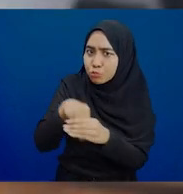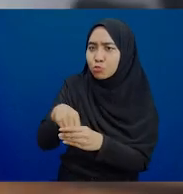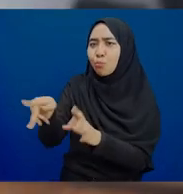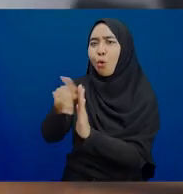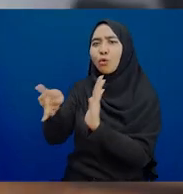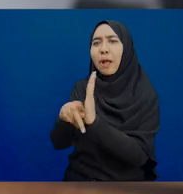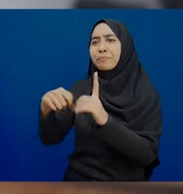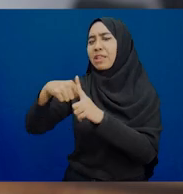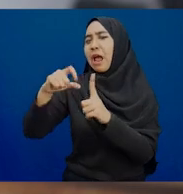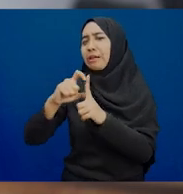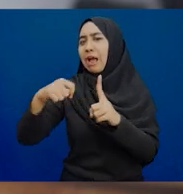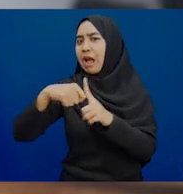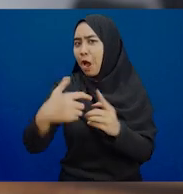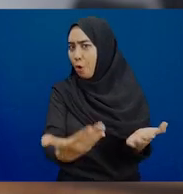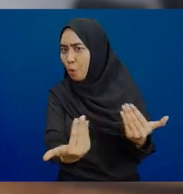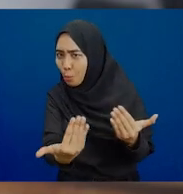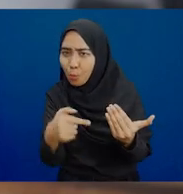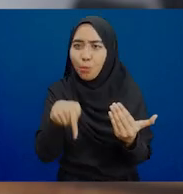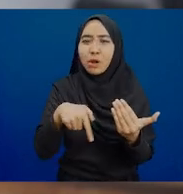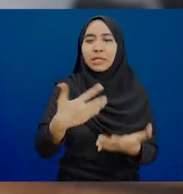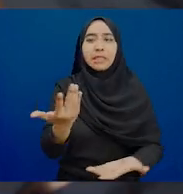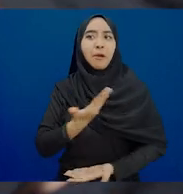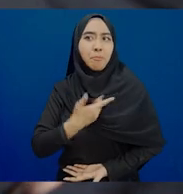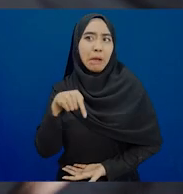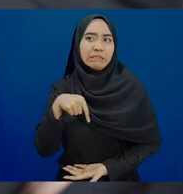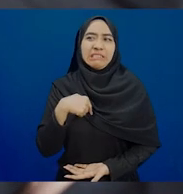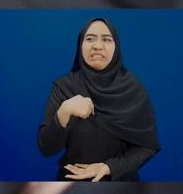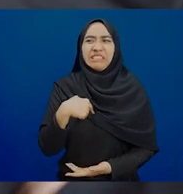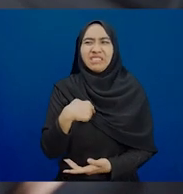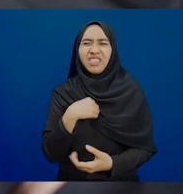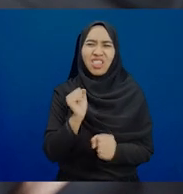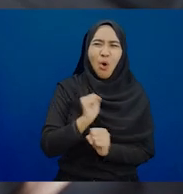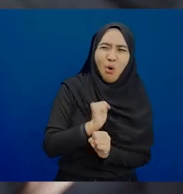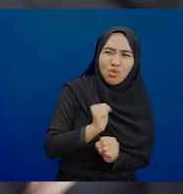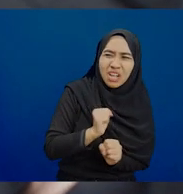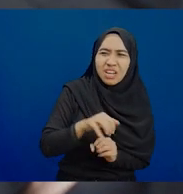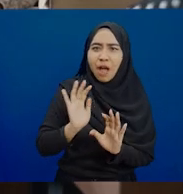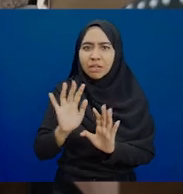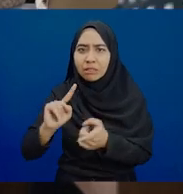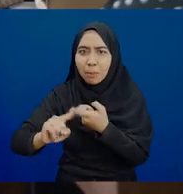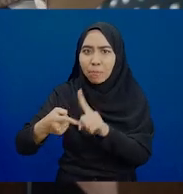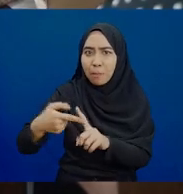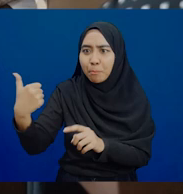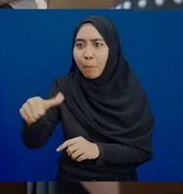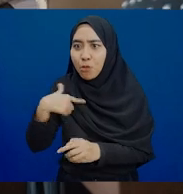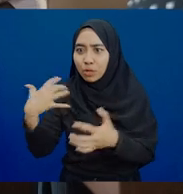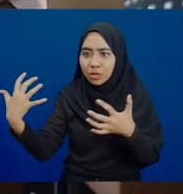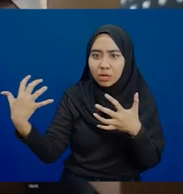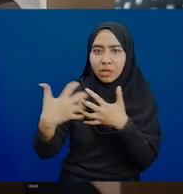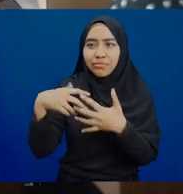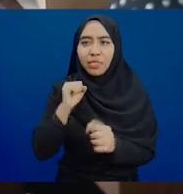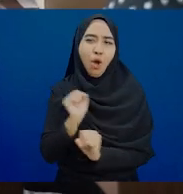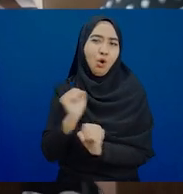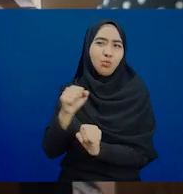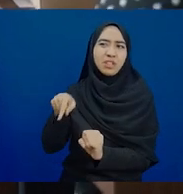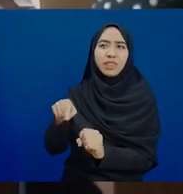Fabel kelurahan itu, akhirnya mau walaupun juga dengan rasa khawatir kayak nanti temennya kayak apa, kayak